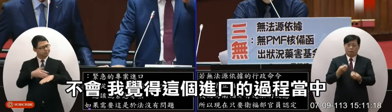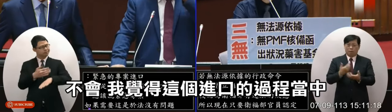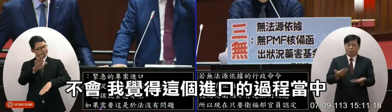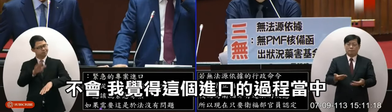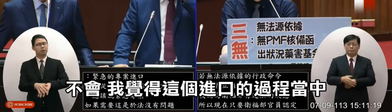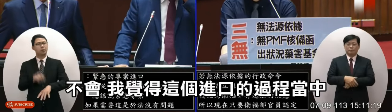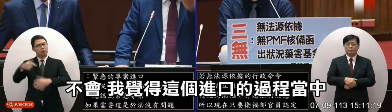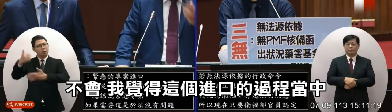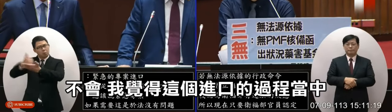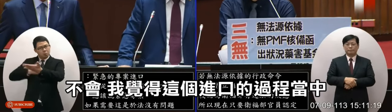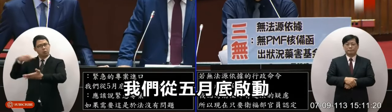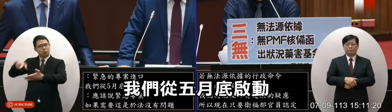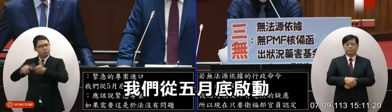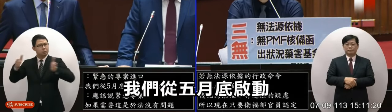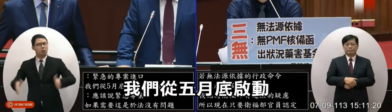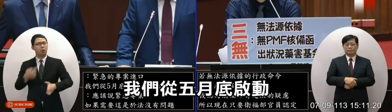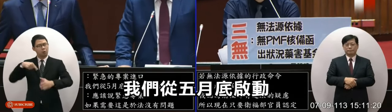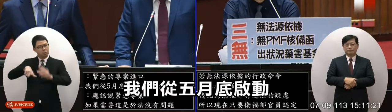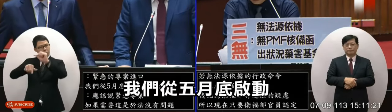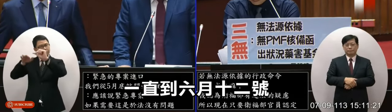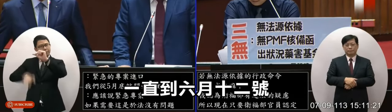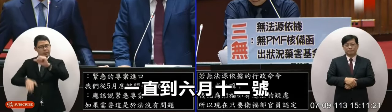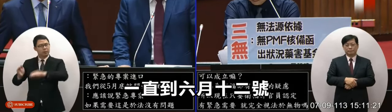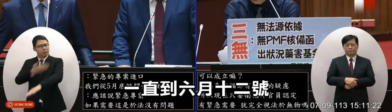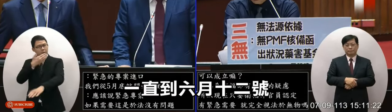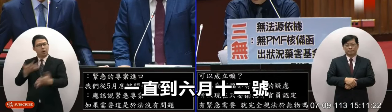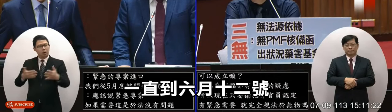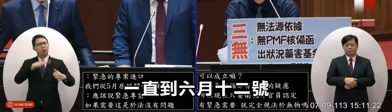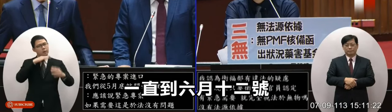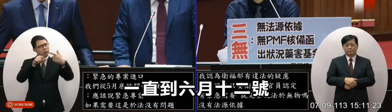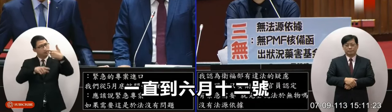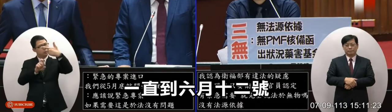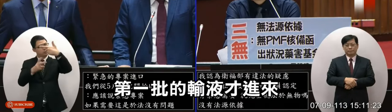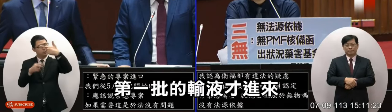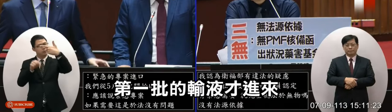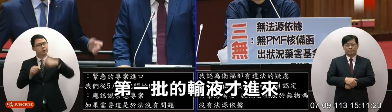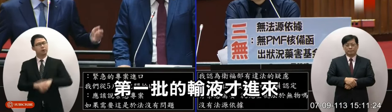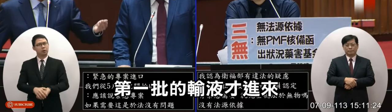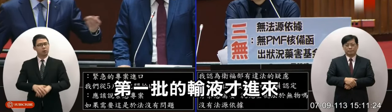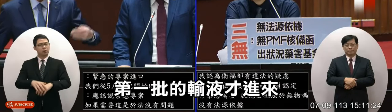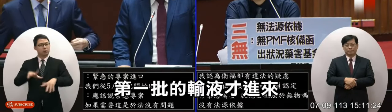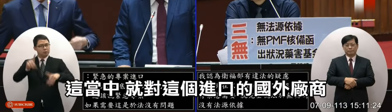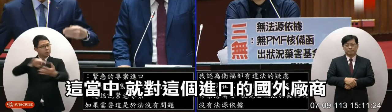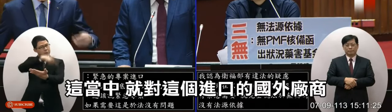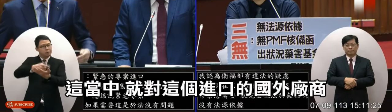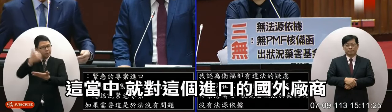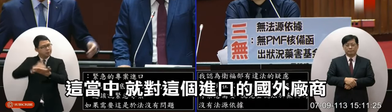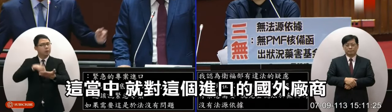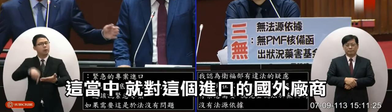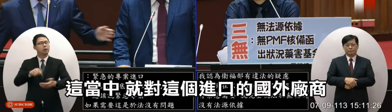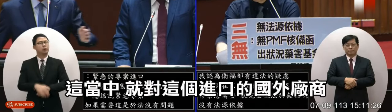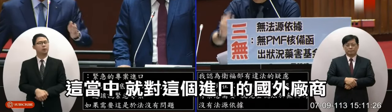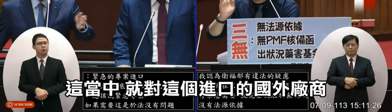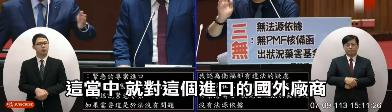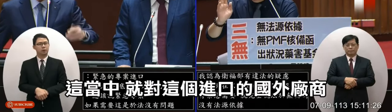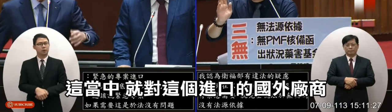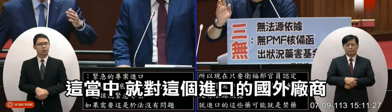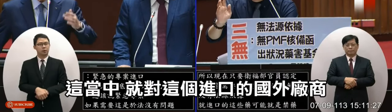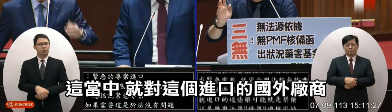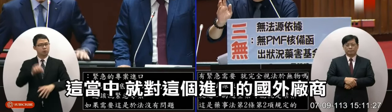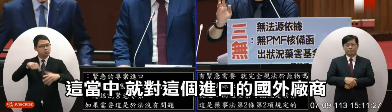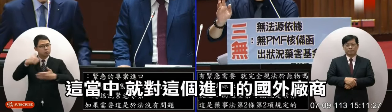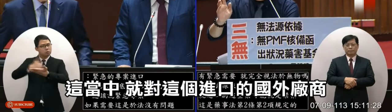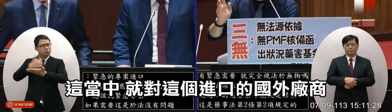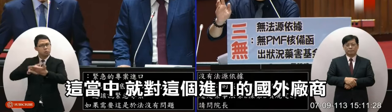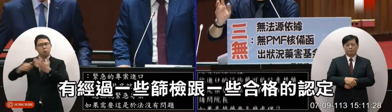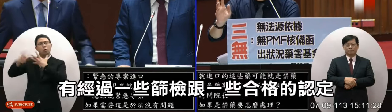个进口的过程当中，我们从五月底启动，一直到6月12号第一批的输液才进来，这当中就对这个进口的